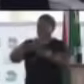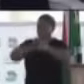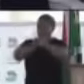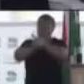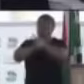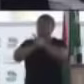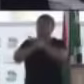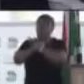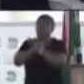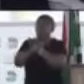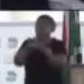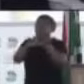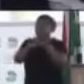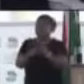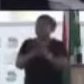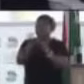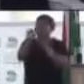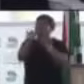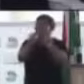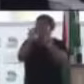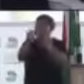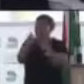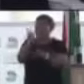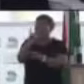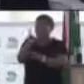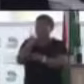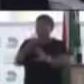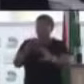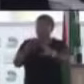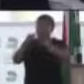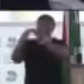engizama ukunikeza umphakathi